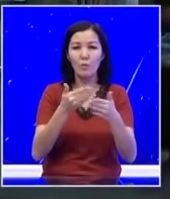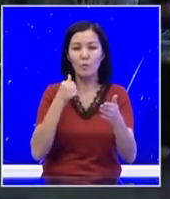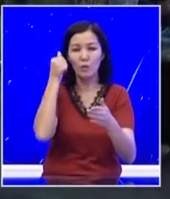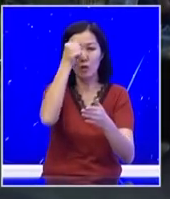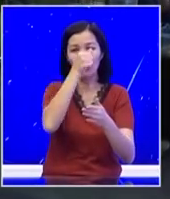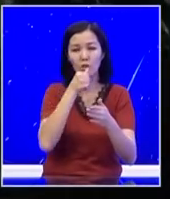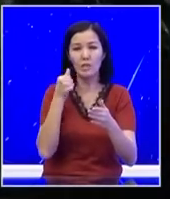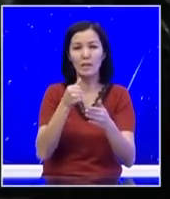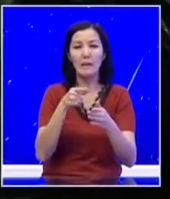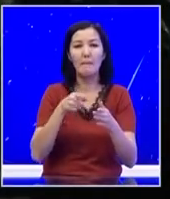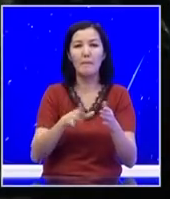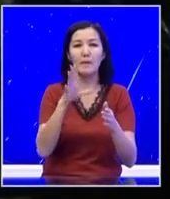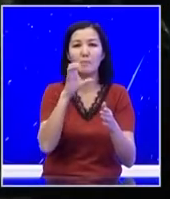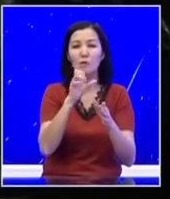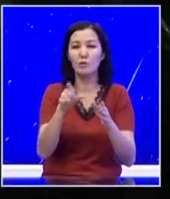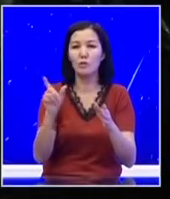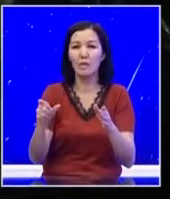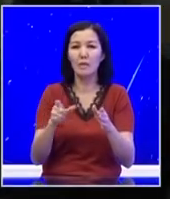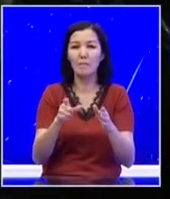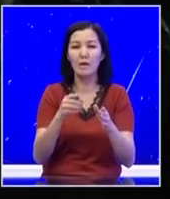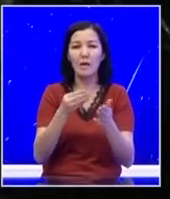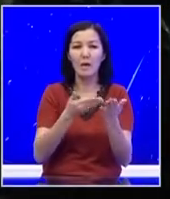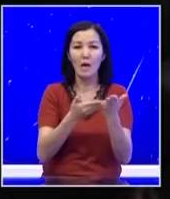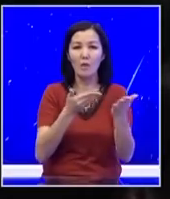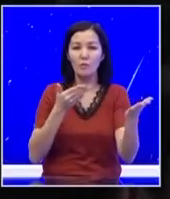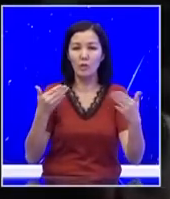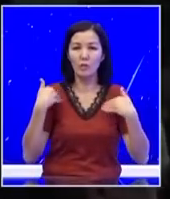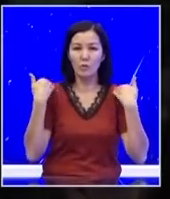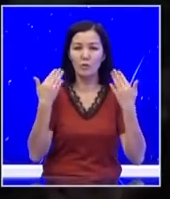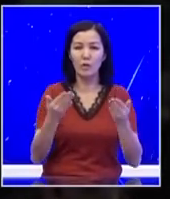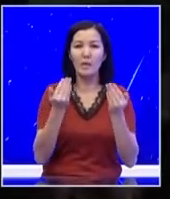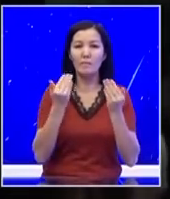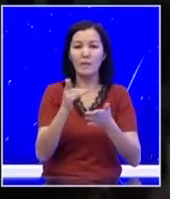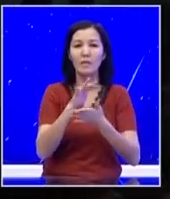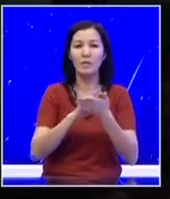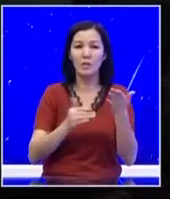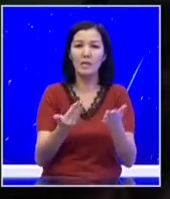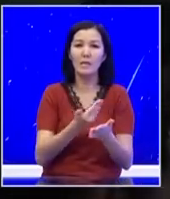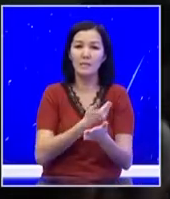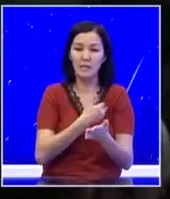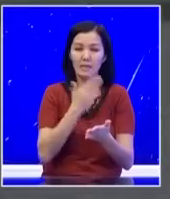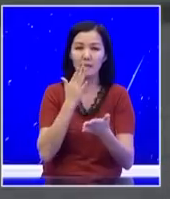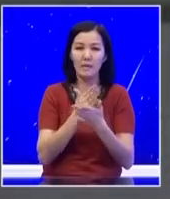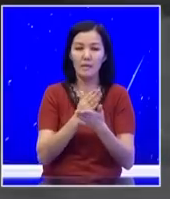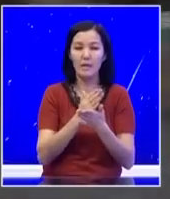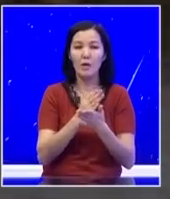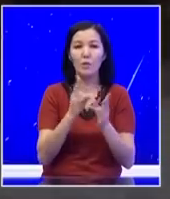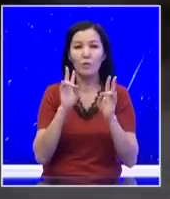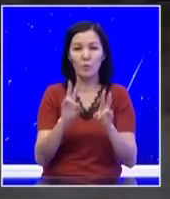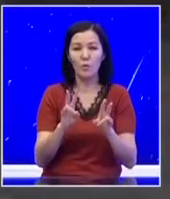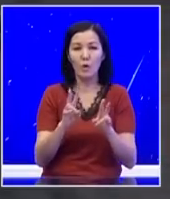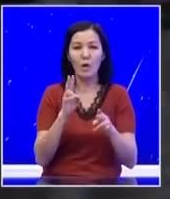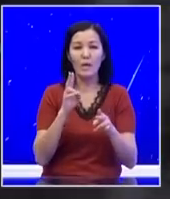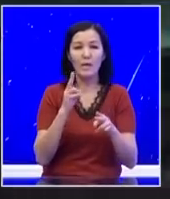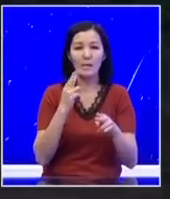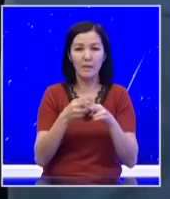иман мешітінде 1500 адамға ауызашар берілген еді. Бұл үрдіс биылда жалғасын тапса деген ниетте еді көпшілік. Болмады,